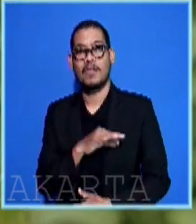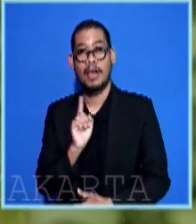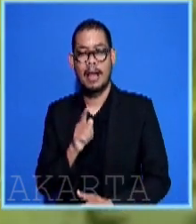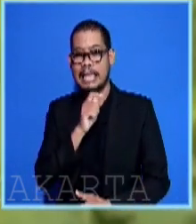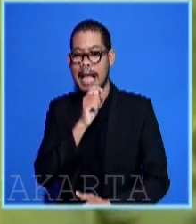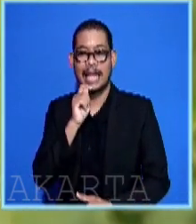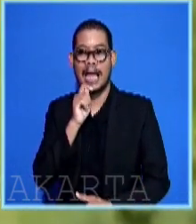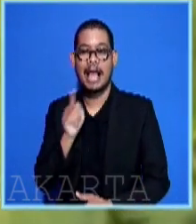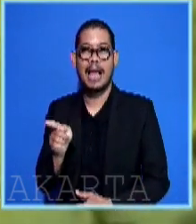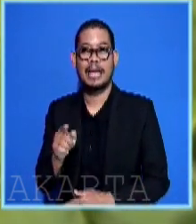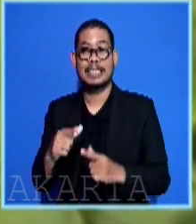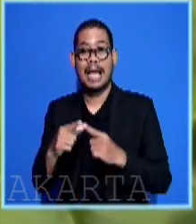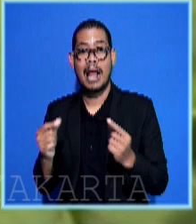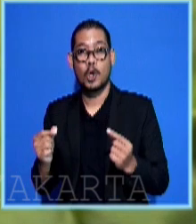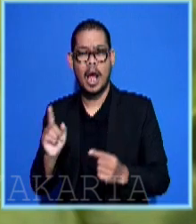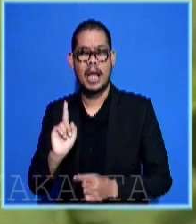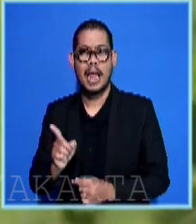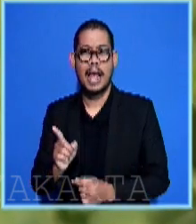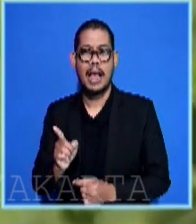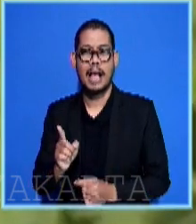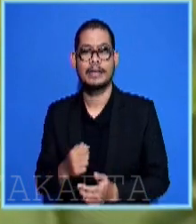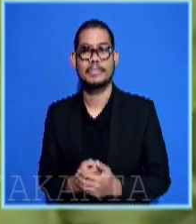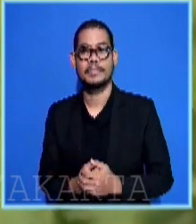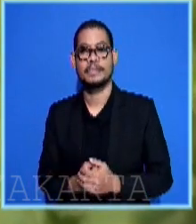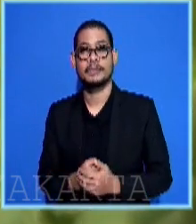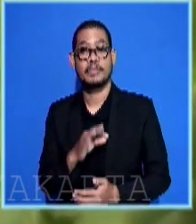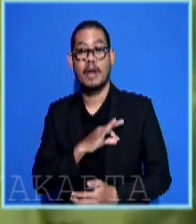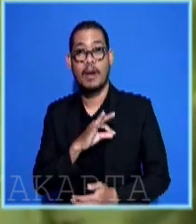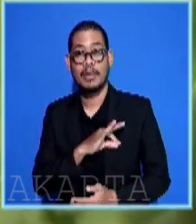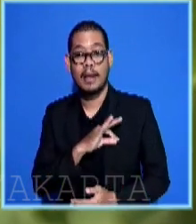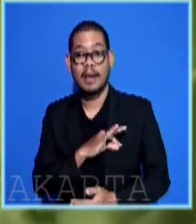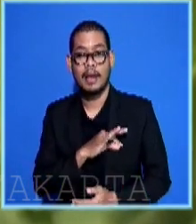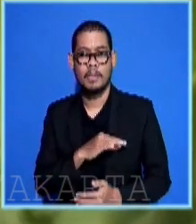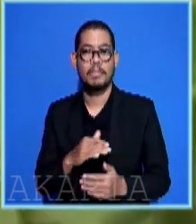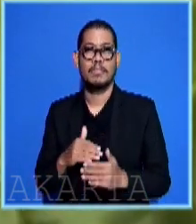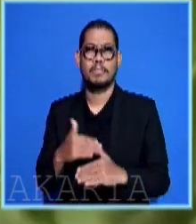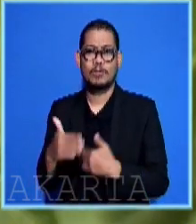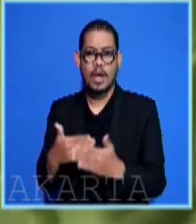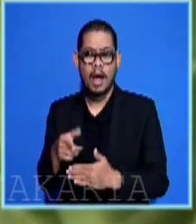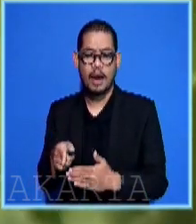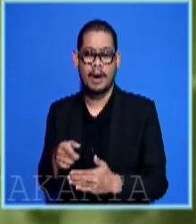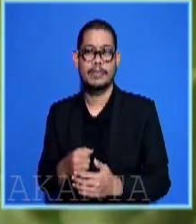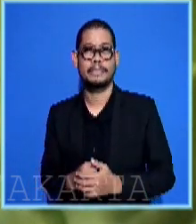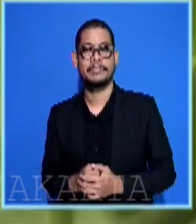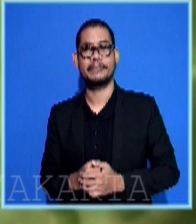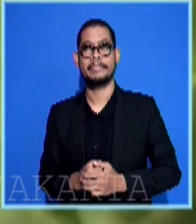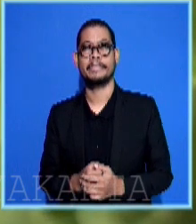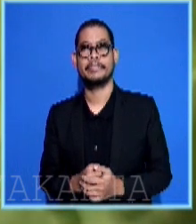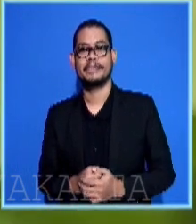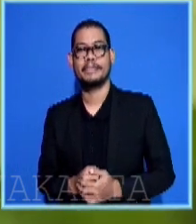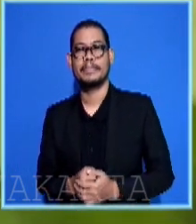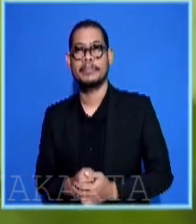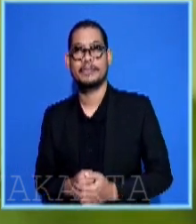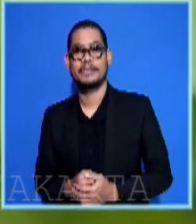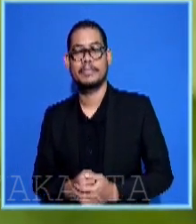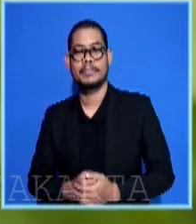sangunangang get kenol flonoid saponin terpenoid